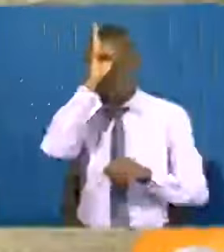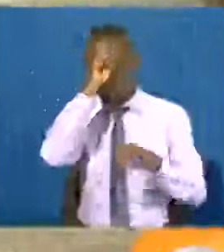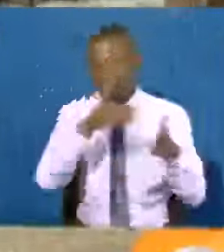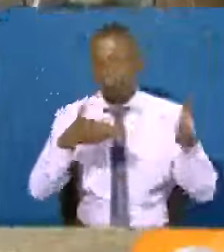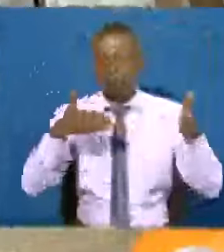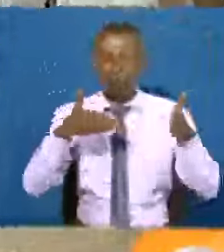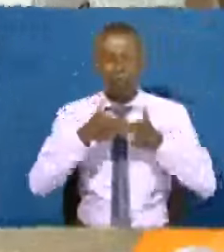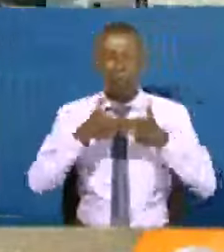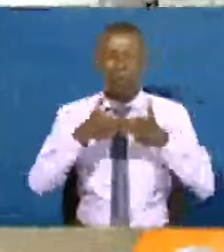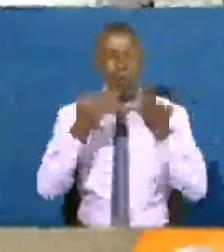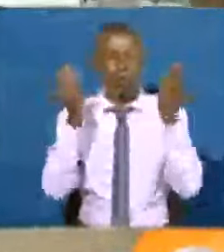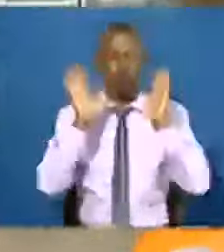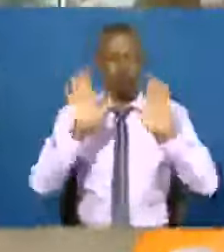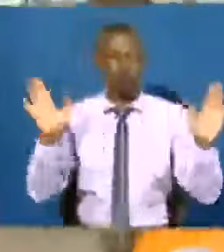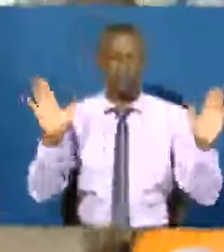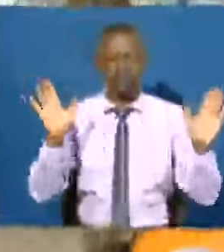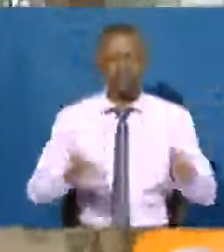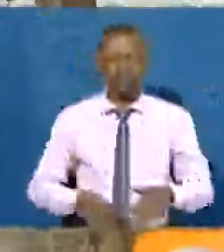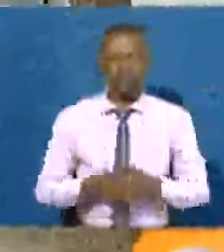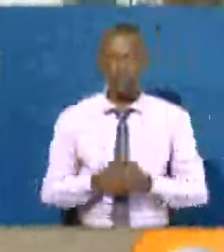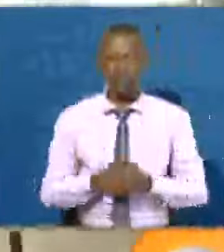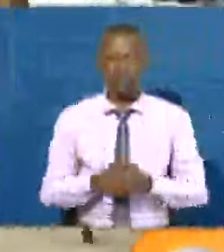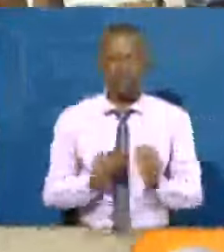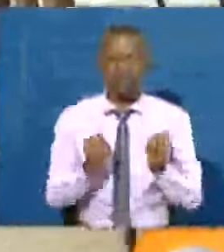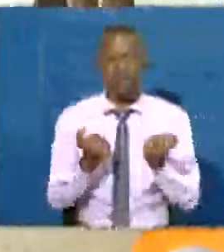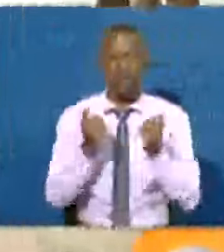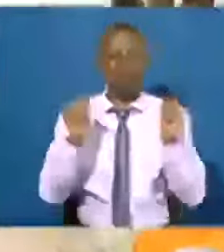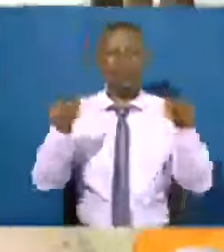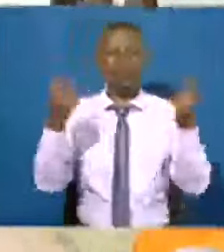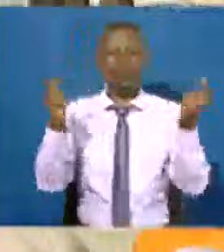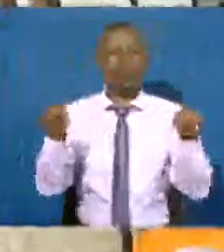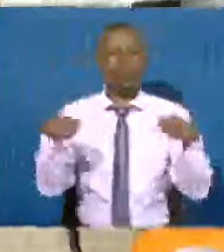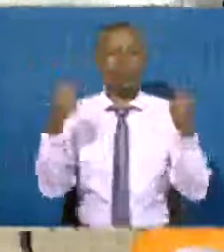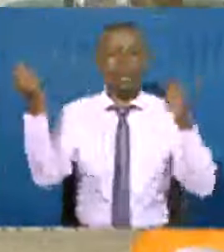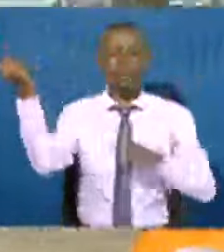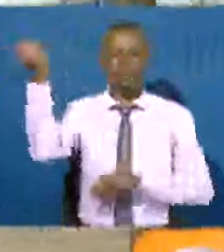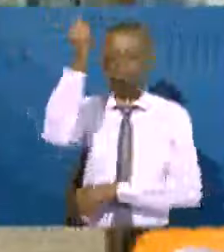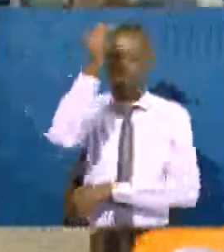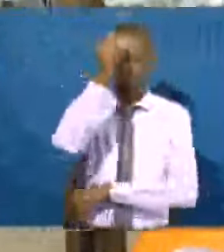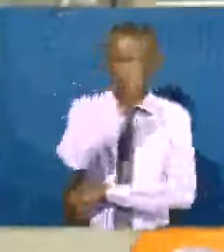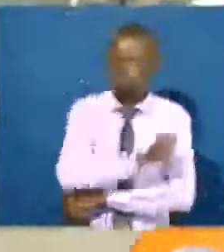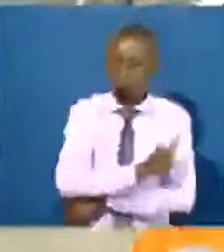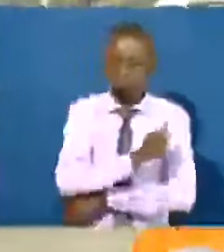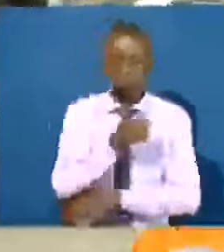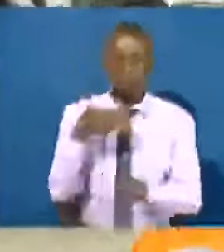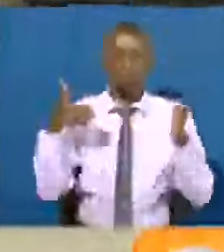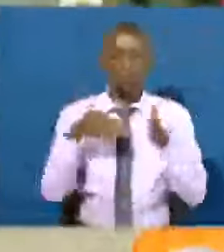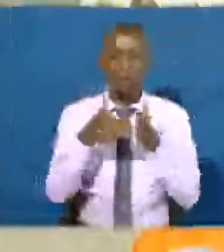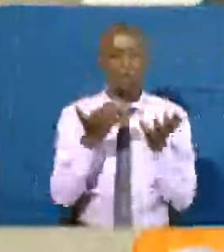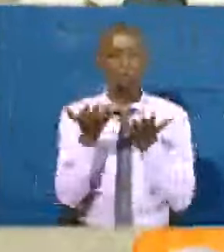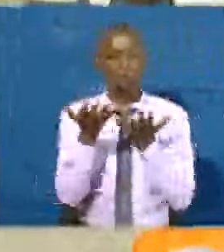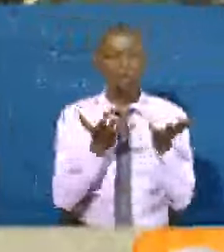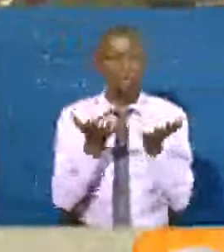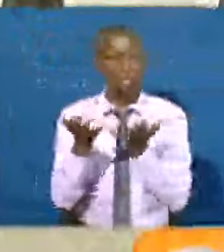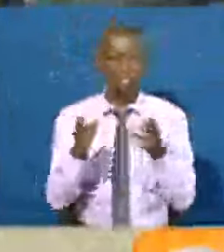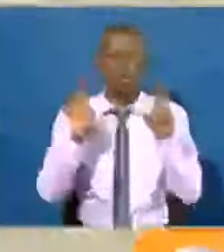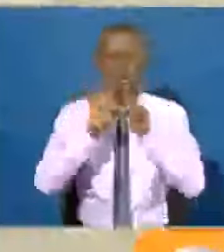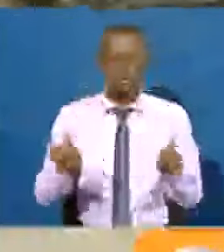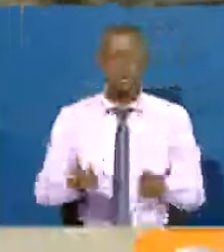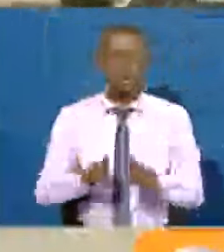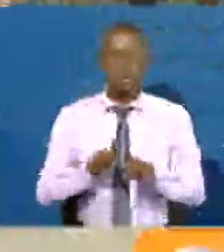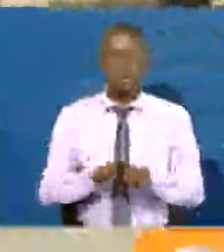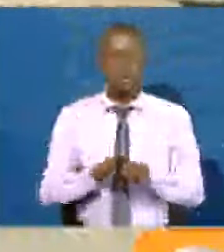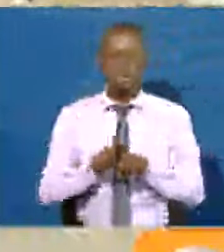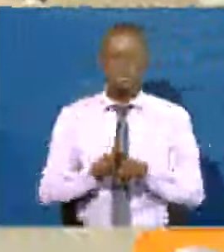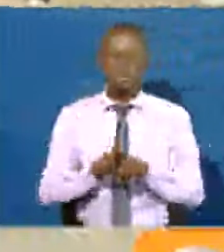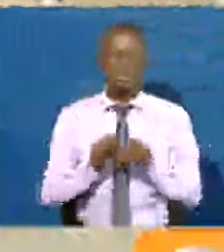kukabiliana na fujo viliwazuia. Machafuko hayo yaliyoshuhudiwa mchana kutwa pia yalisambaratisha biashara pakubwa, biashara